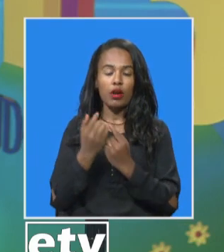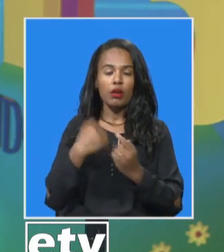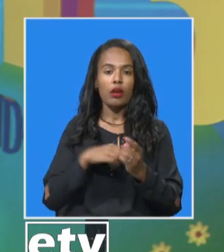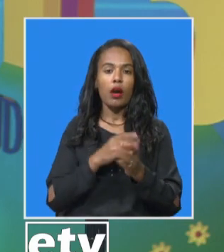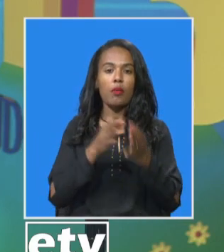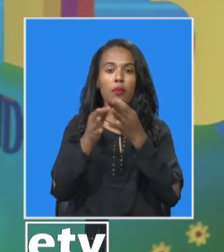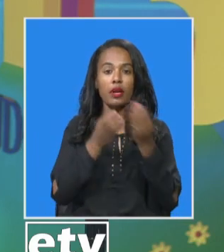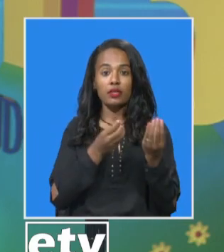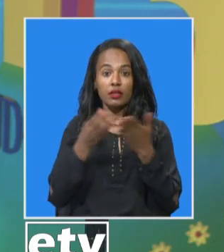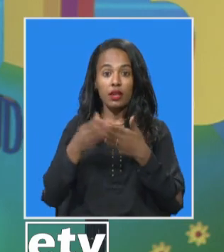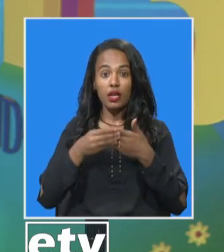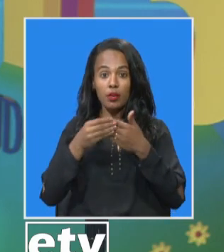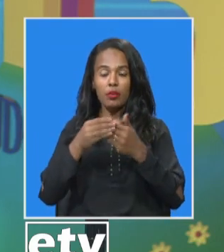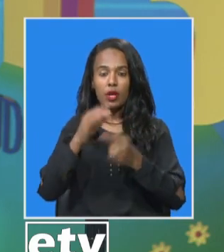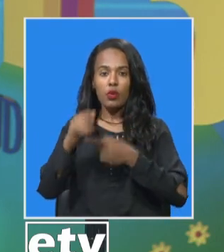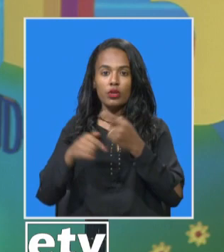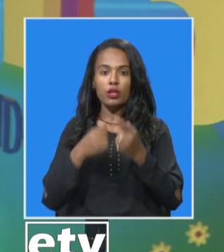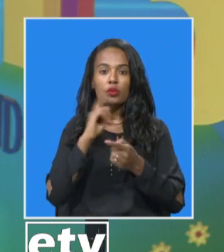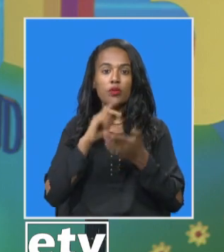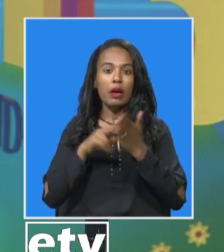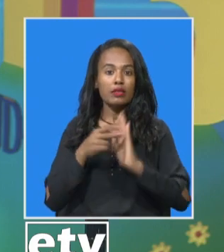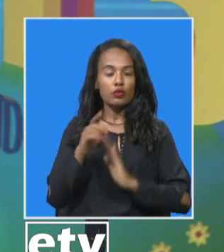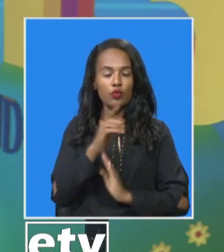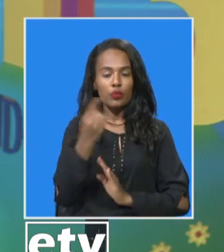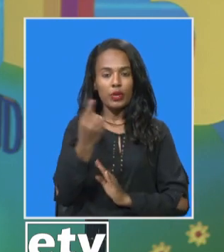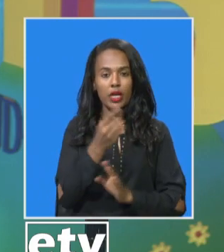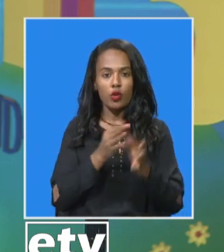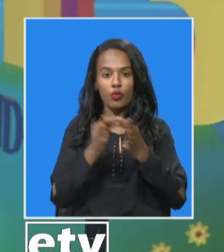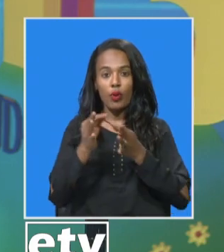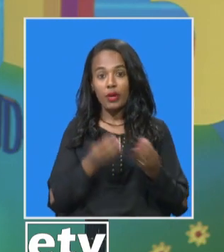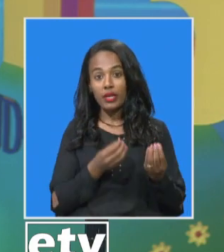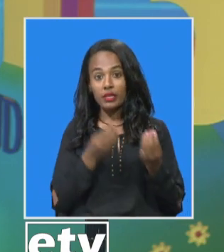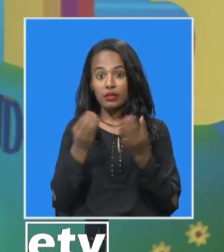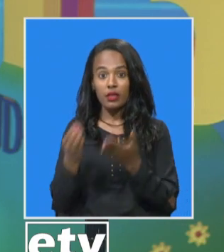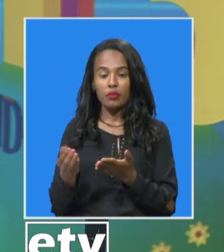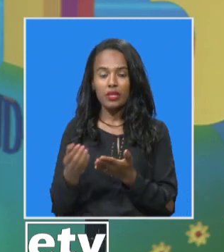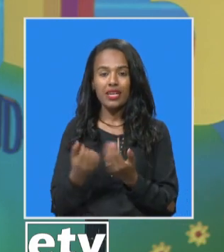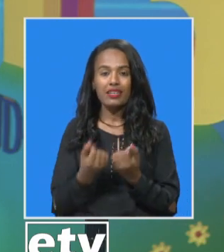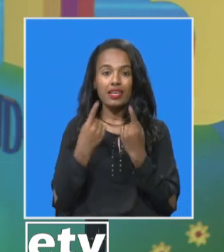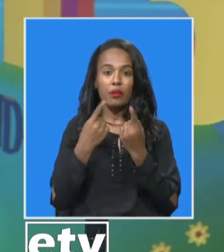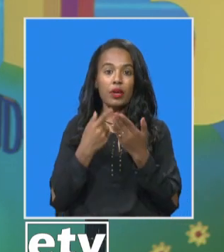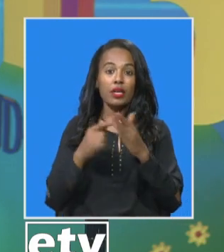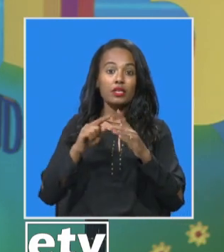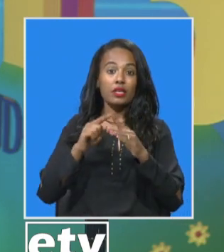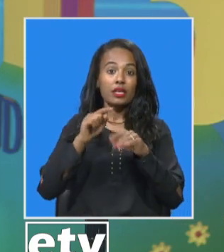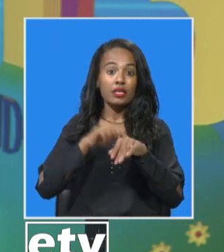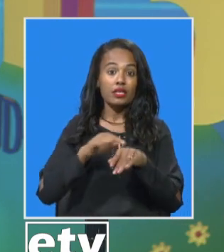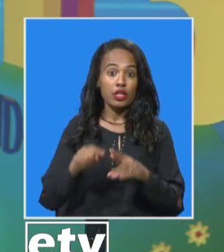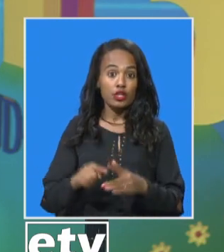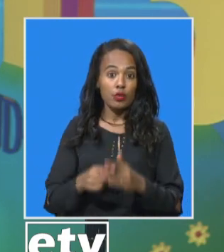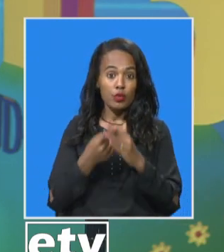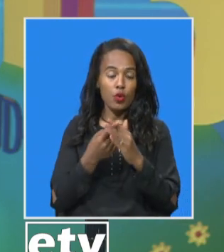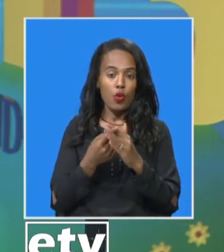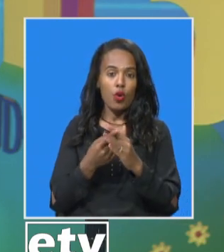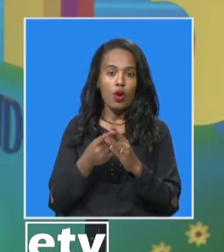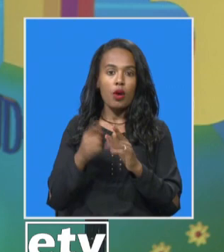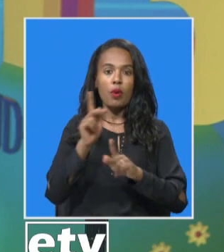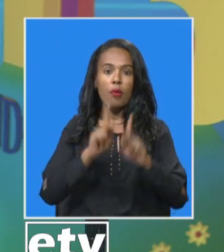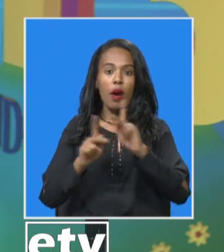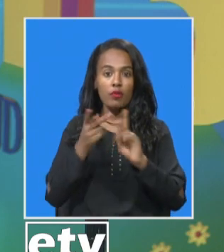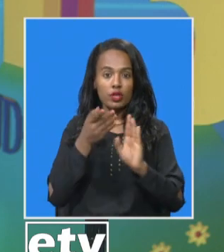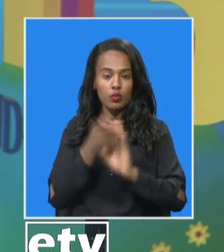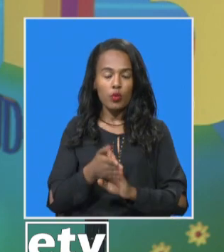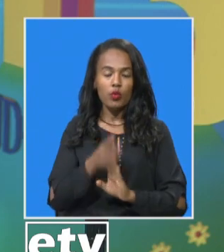ሰጠናል። የመመሪያውን ይዘት ምን ማለት እንደሆነ በእያንዳንዱ ማብራሪያ ሰጠንበት ላይ እንደገባይ ከዛ ጊዜ ጀምሮ በማህበረሰቡም